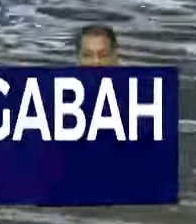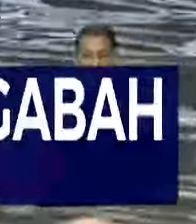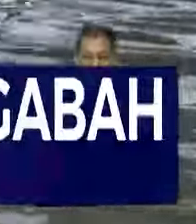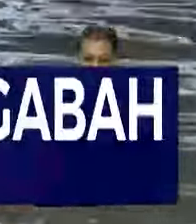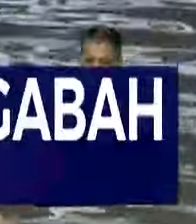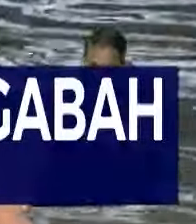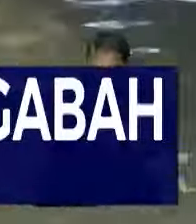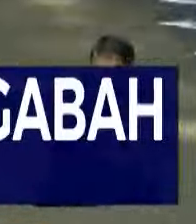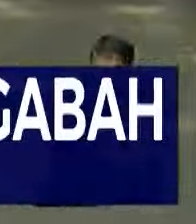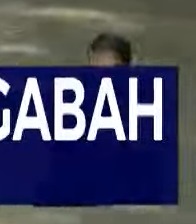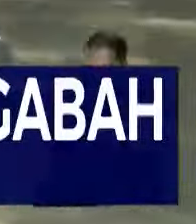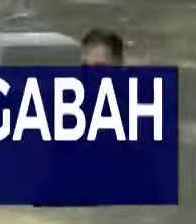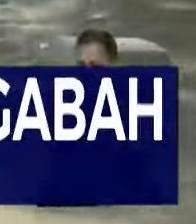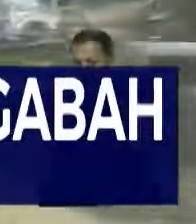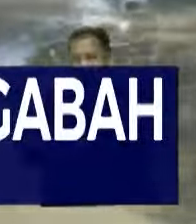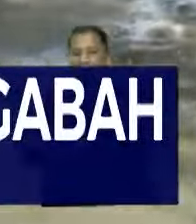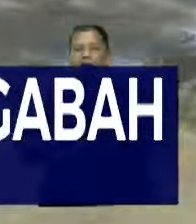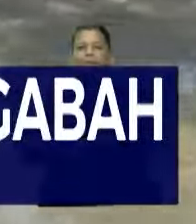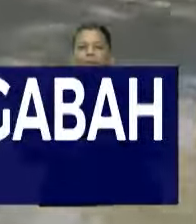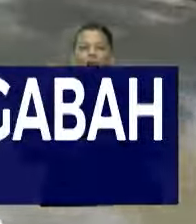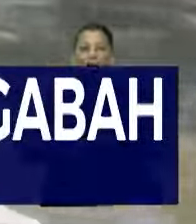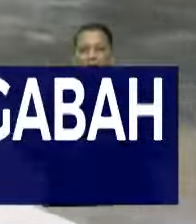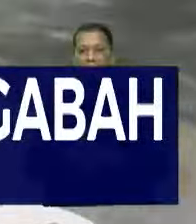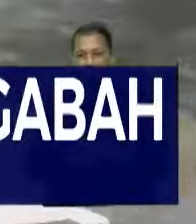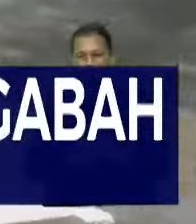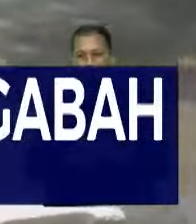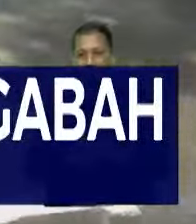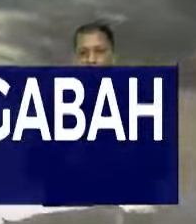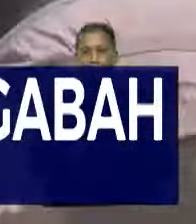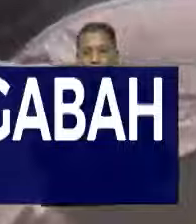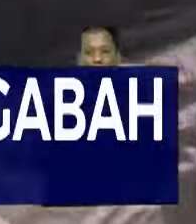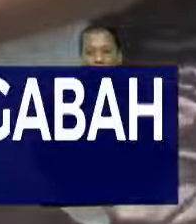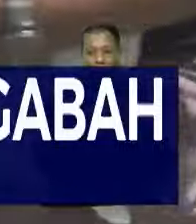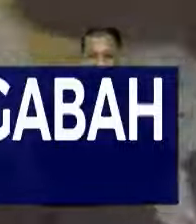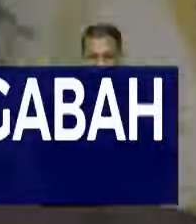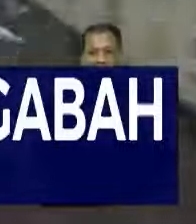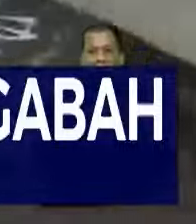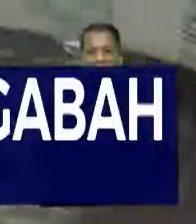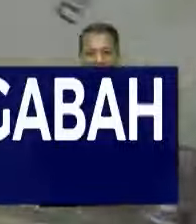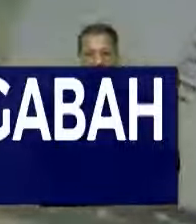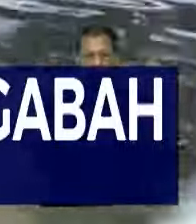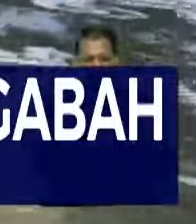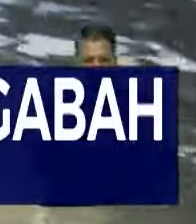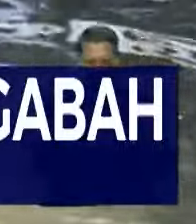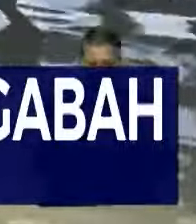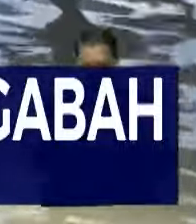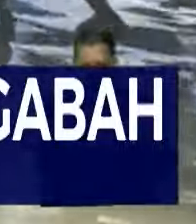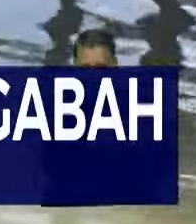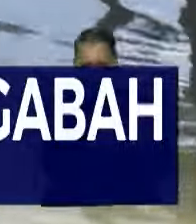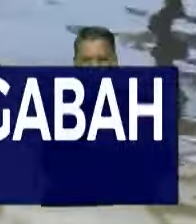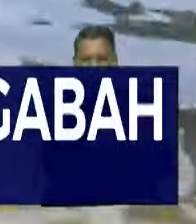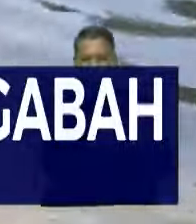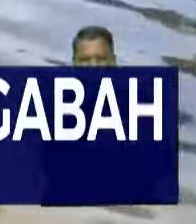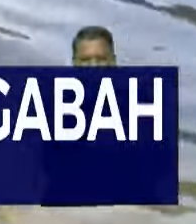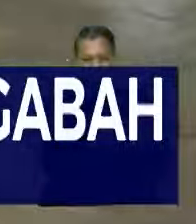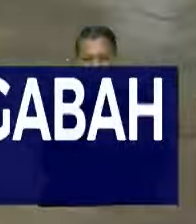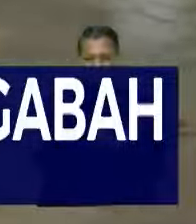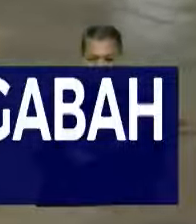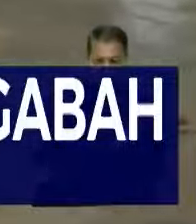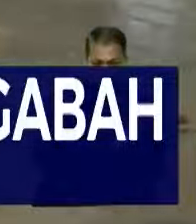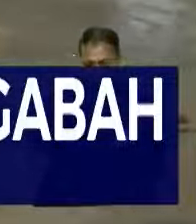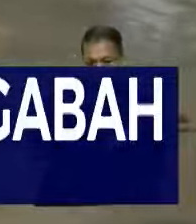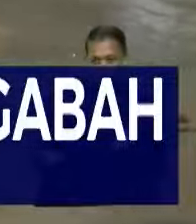Jawa Timur Sujak subadi bersama anak-anaknya mengangkut karung-karung berisi gabah dengan pelampung bandalam truk Gaba segera dijemur